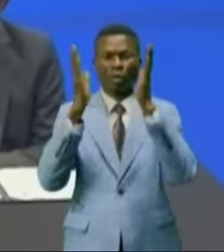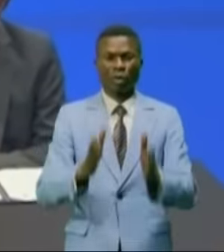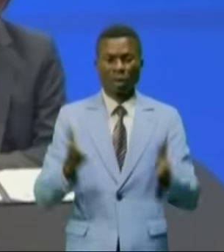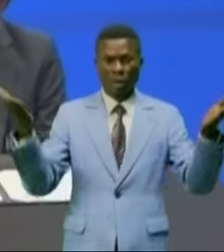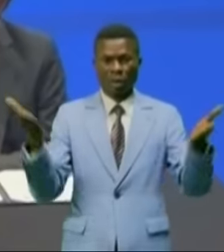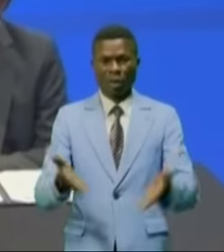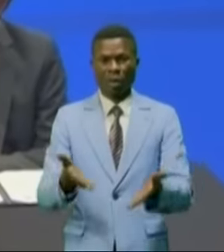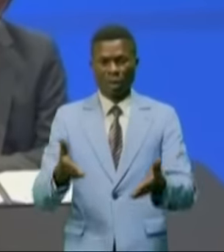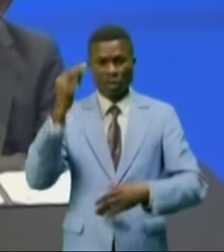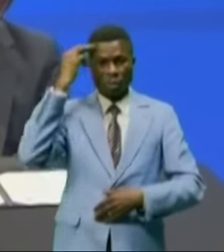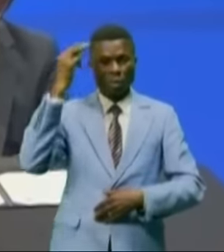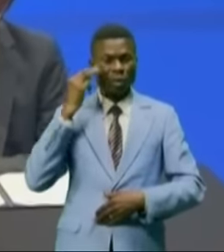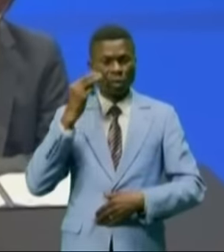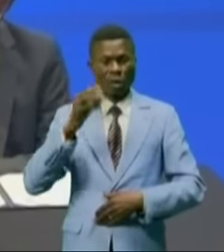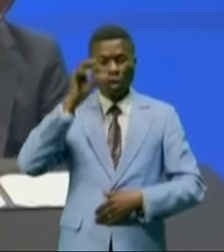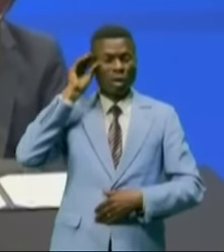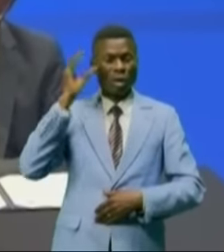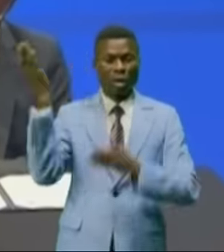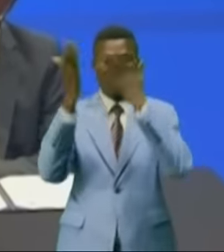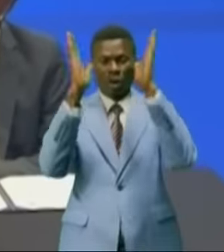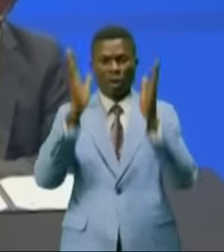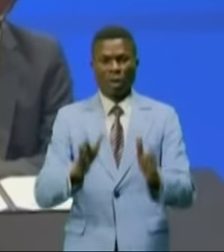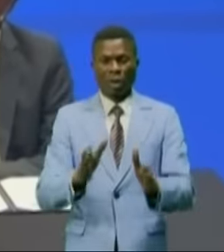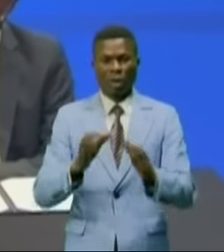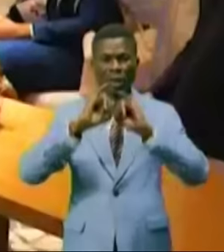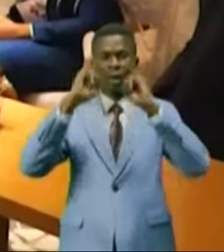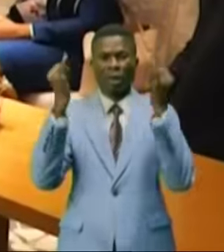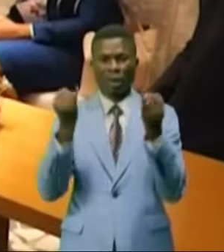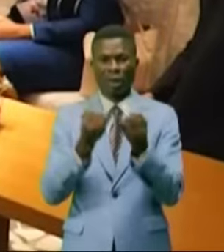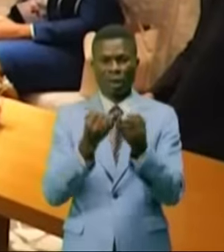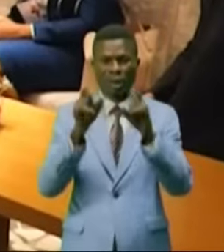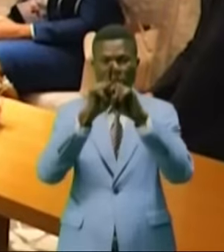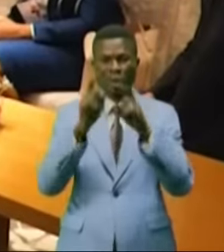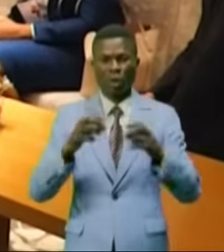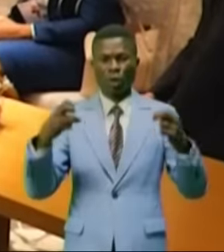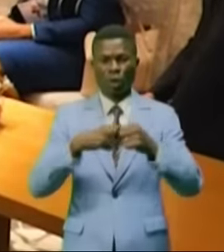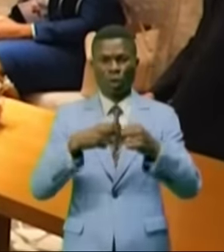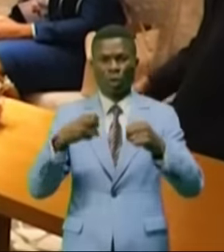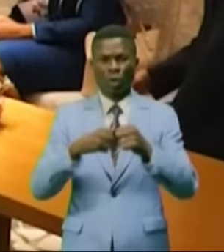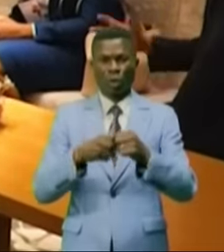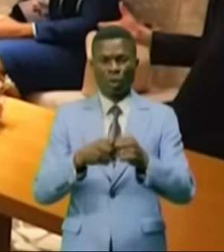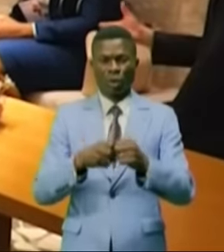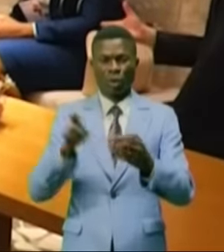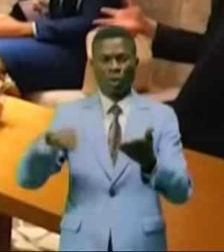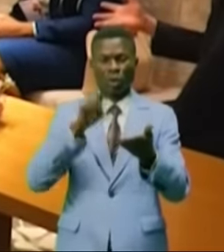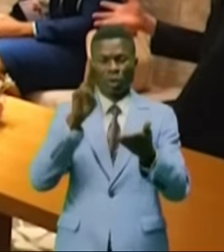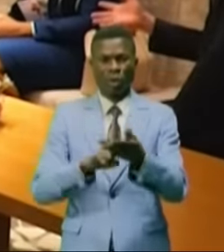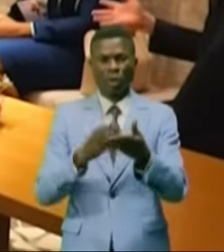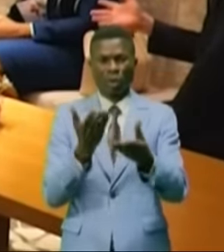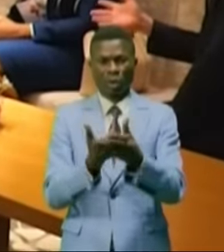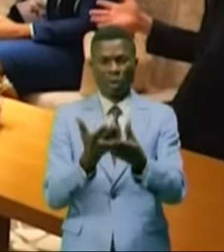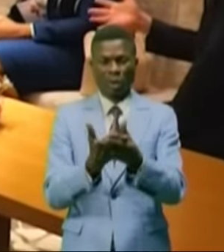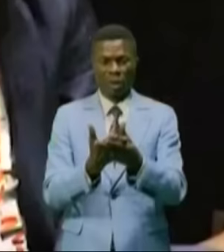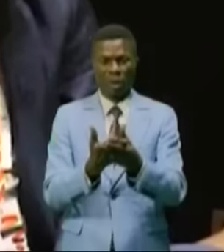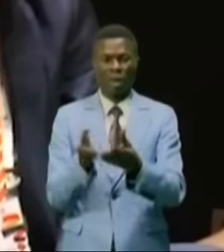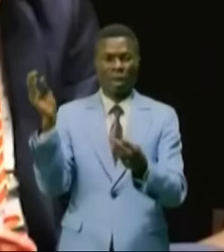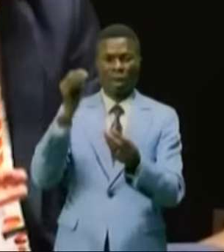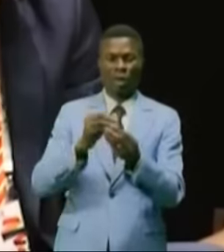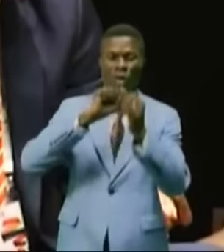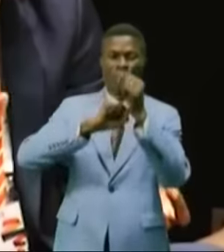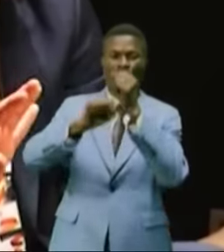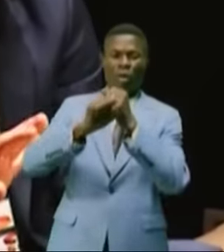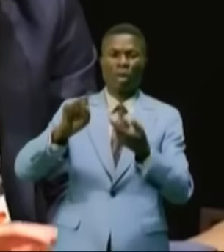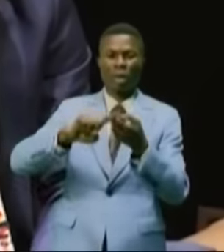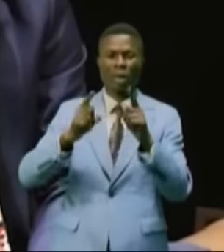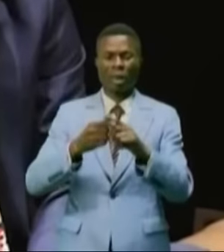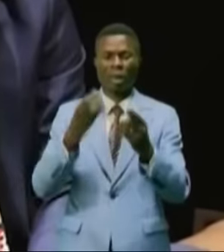présence du ministre coréen du Commerce, de l'Industrie et de l'Énergie, ce protocole d'accord ambitionne de promouvoir les